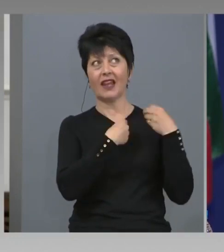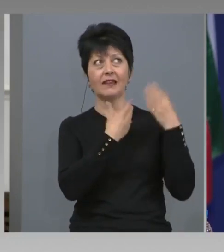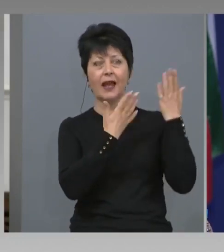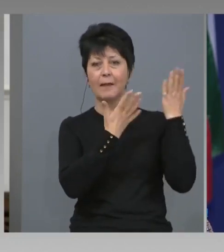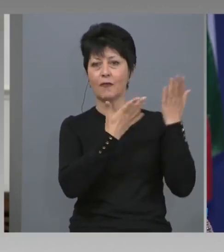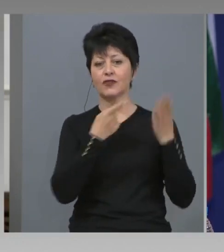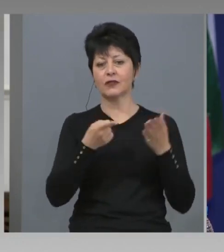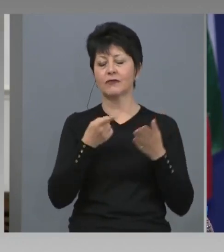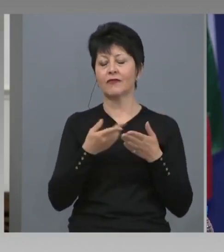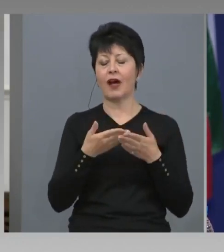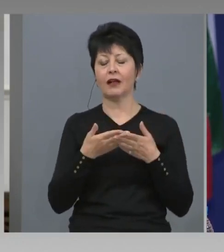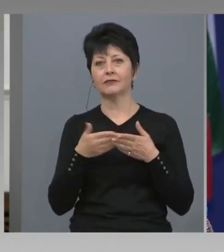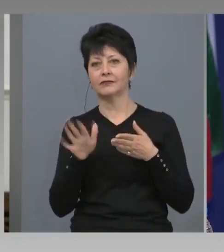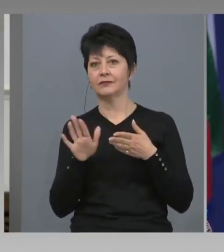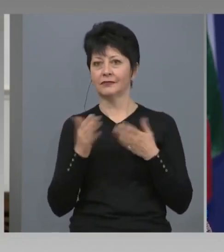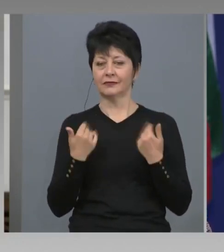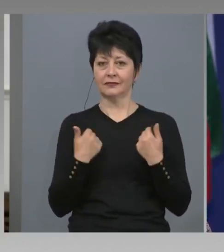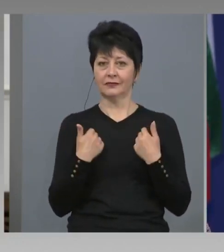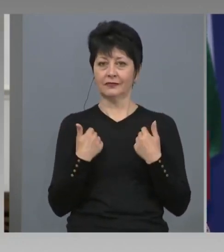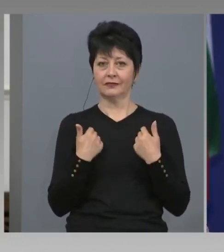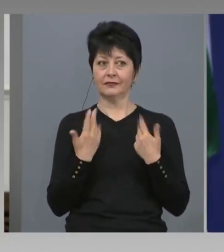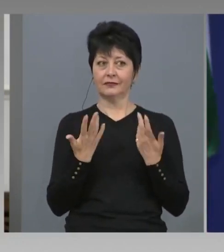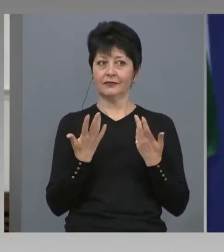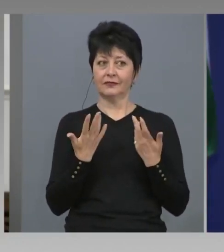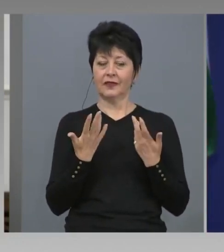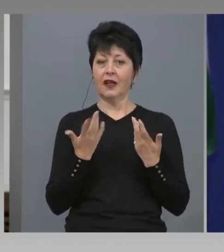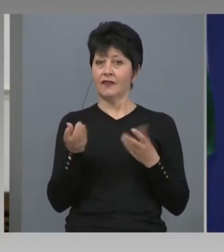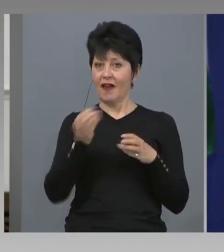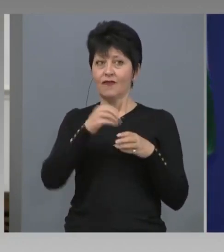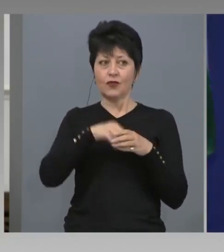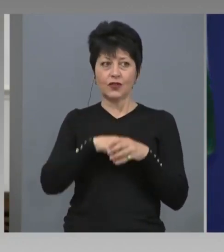направим много изводи. Включително и заплащане на ДДС.